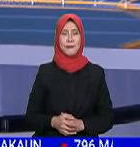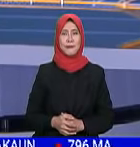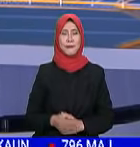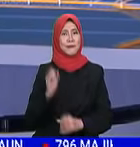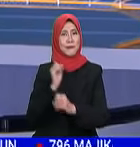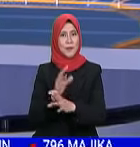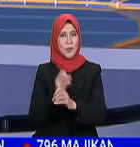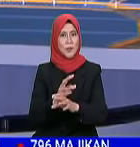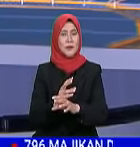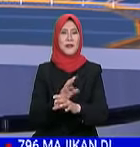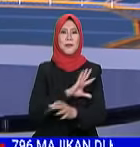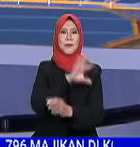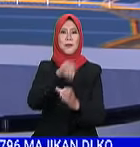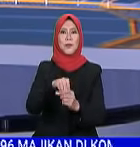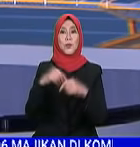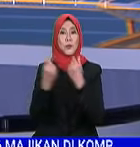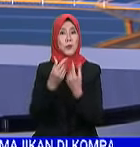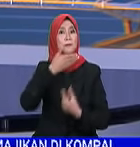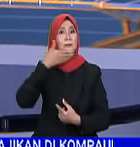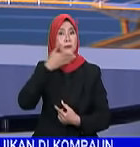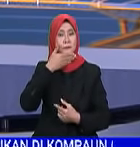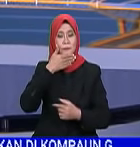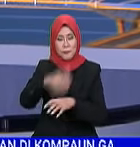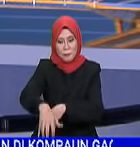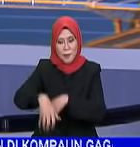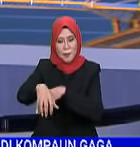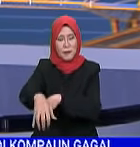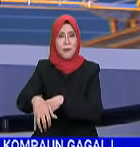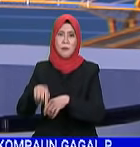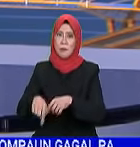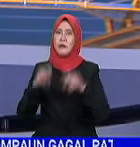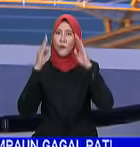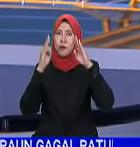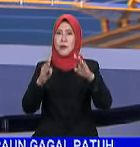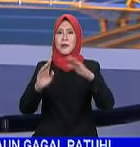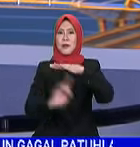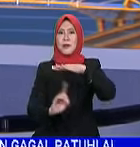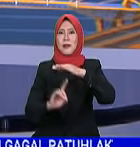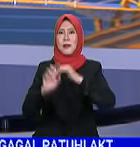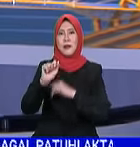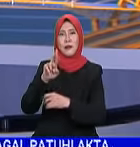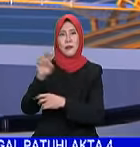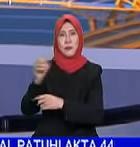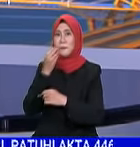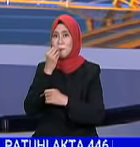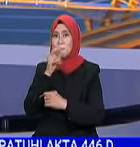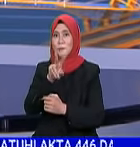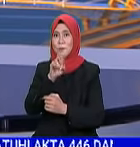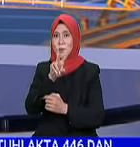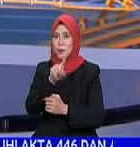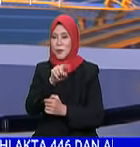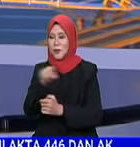Usaha bagi meningkatkan pelibatan golongan belia dalam bidang pertanian antara fokus utama di bawah dasar Agro Makanan Negara 2021